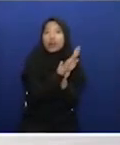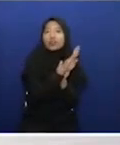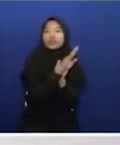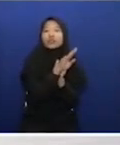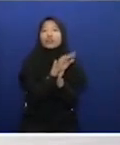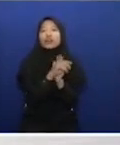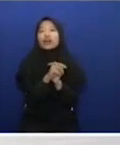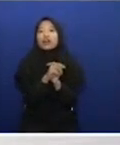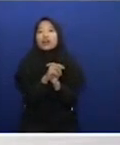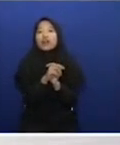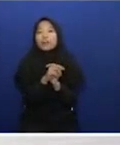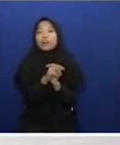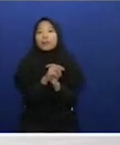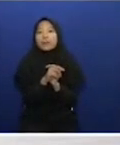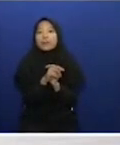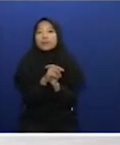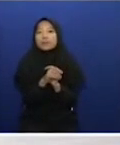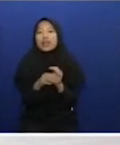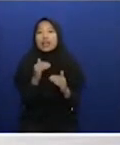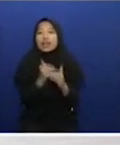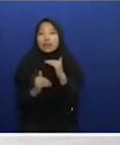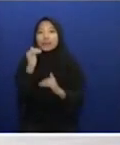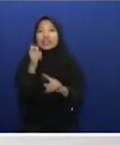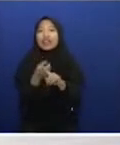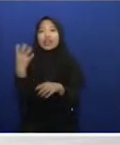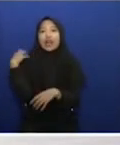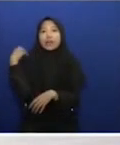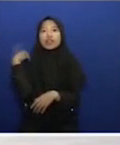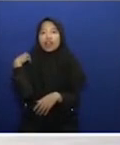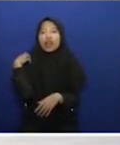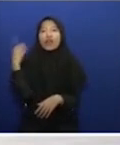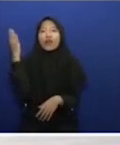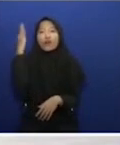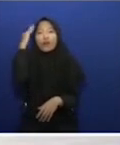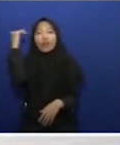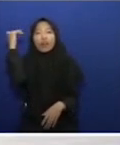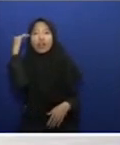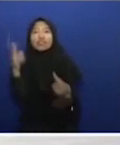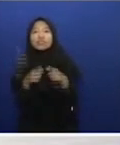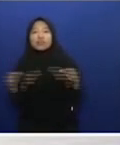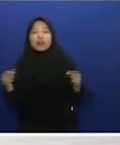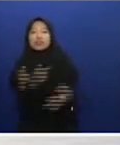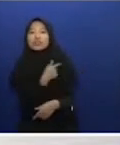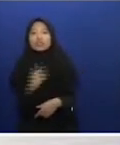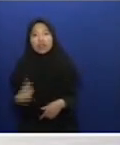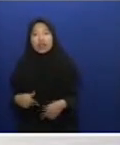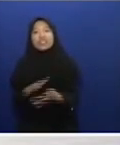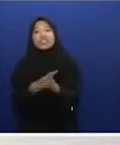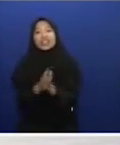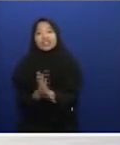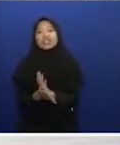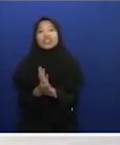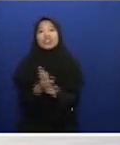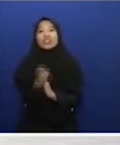Korea dan Jepang. Jadi sesungguhnya Indonesia adalah salah satu negara yang disegani dalam